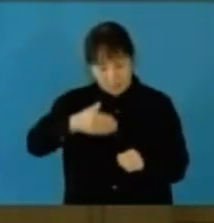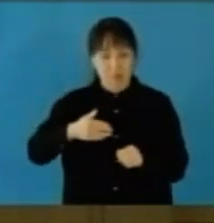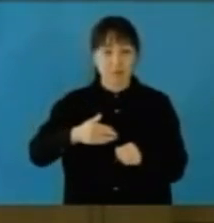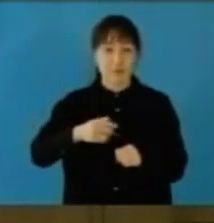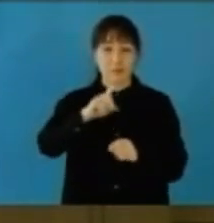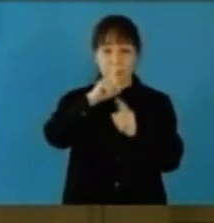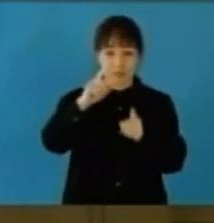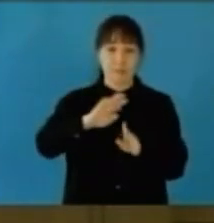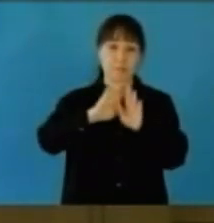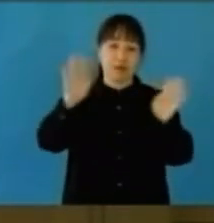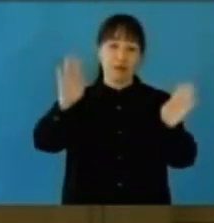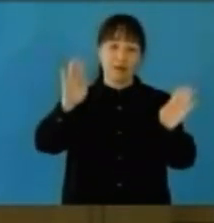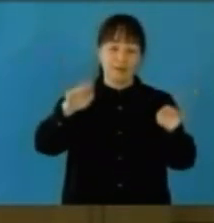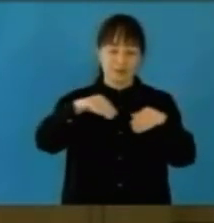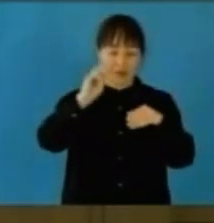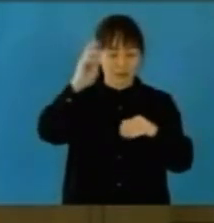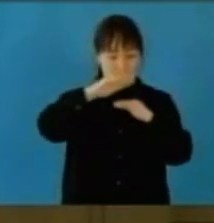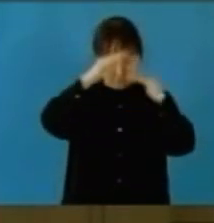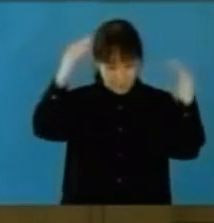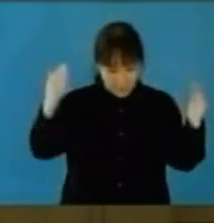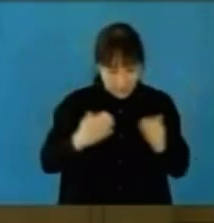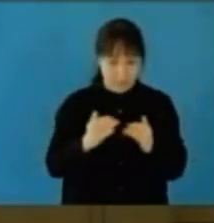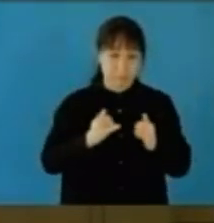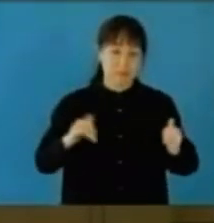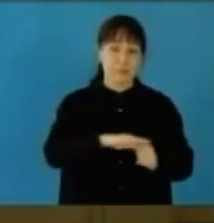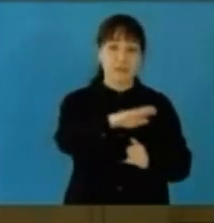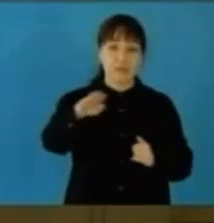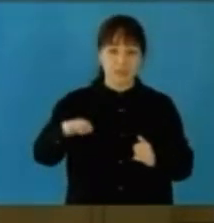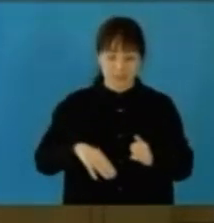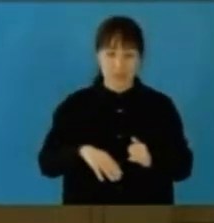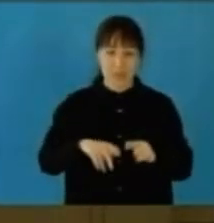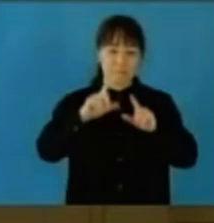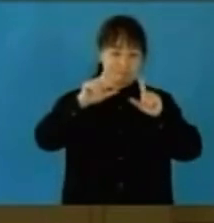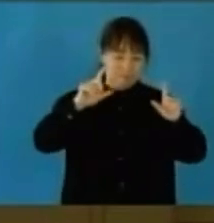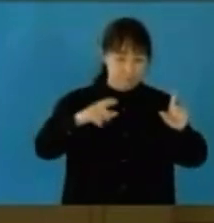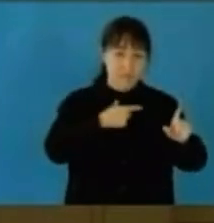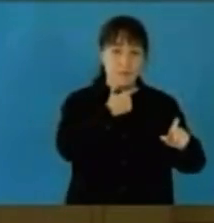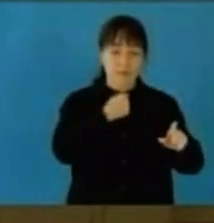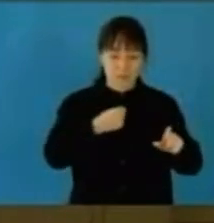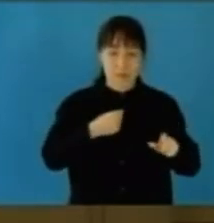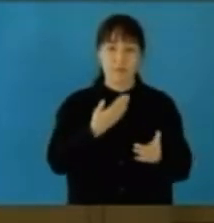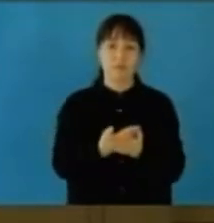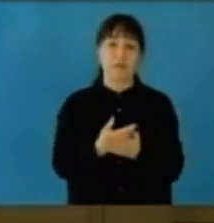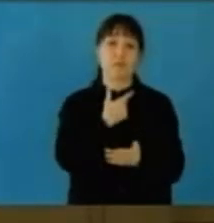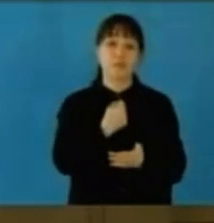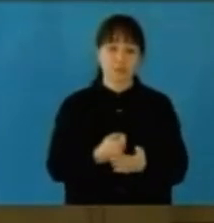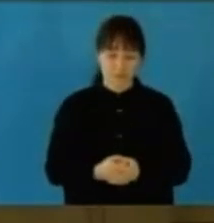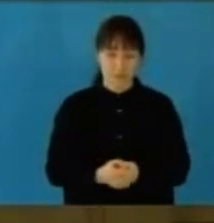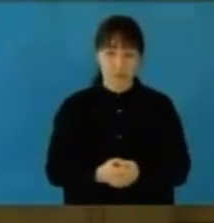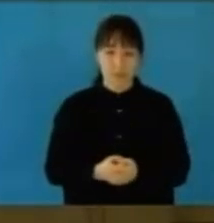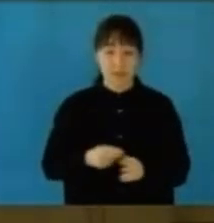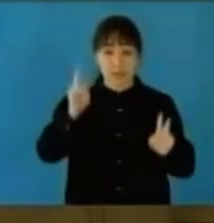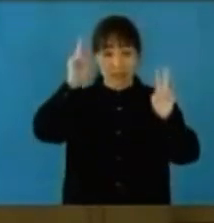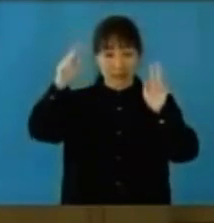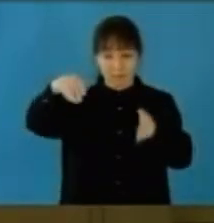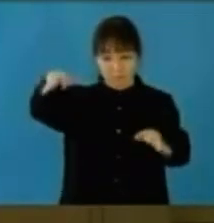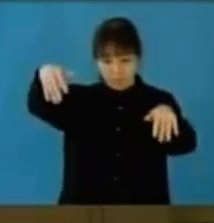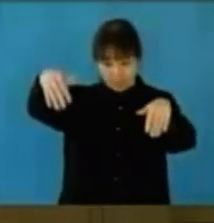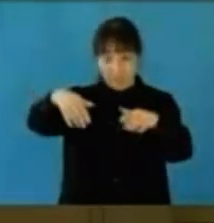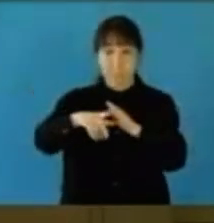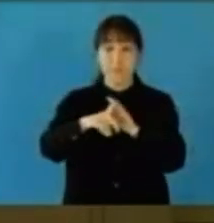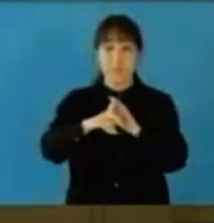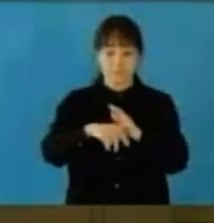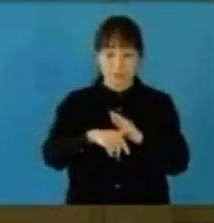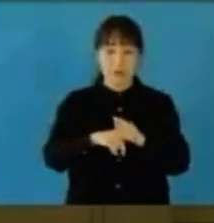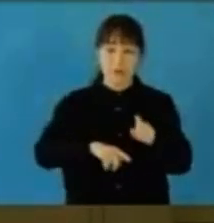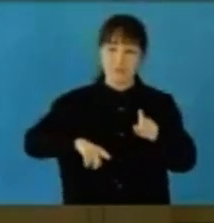ひですね、このオール鹿児島で、本当に PR をしっかりとしていただきますことを強く要望しておきます。で、企業誘致は、やはり知事のトップセ